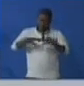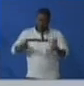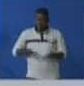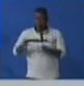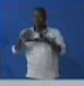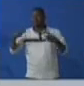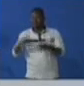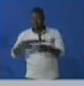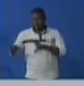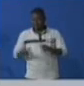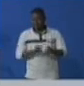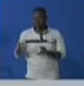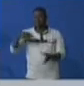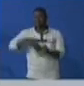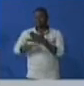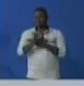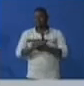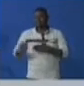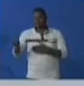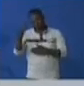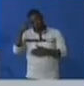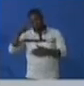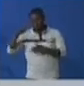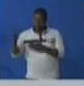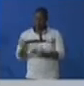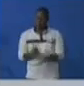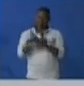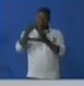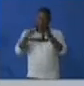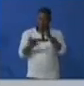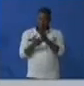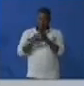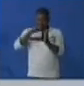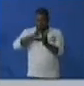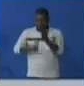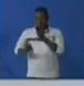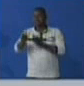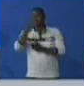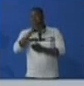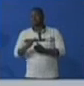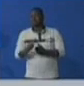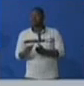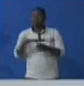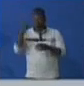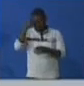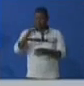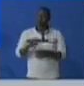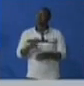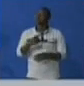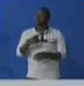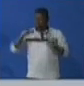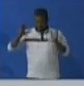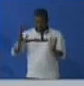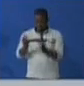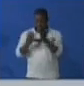réalisé à Ouagadougou a pour but une économie d'énergie et une réduction énergétique palpable. L'initiative est saluée par les